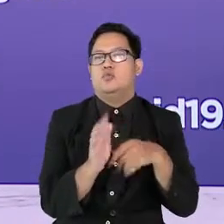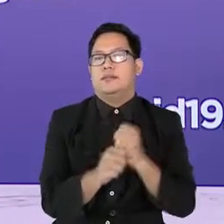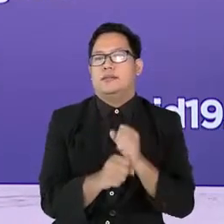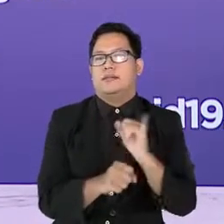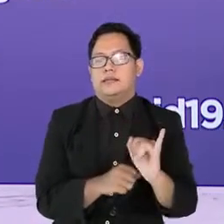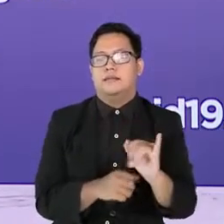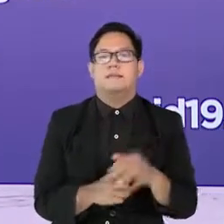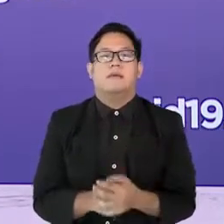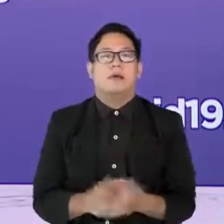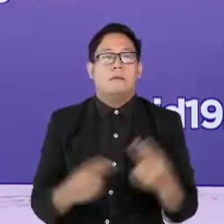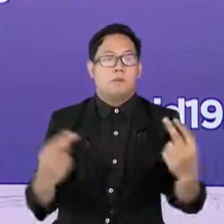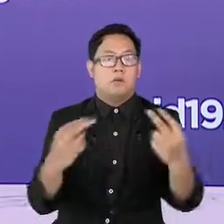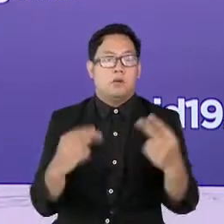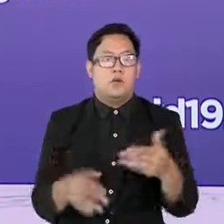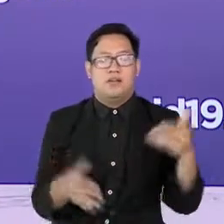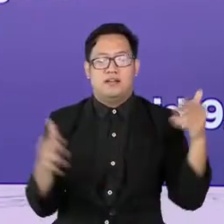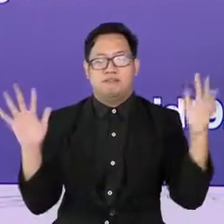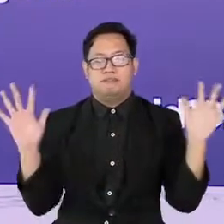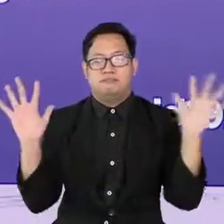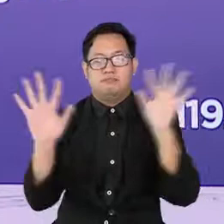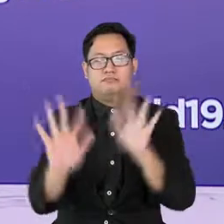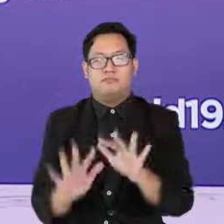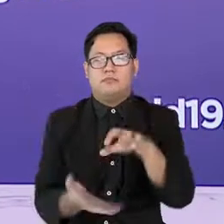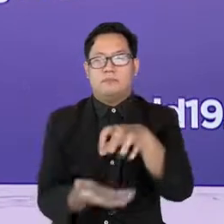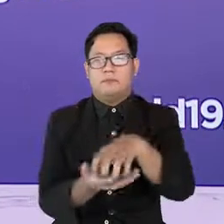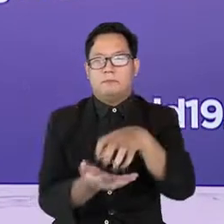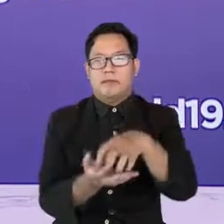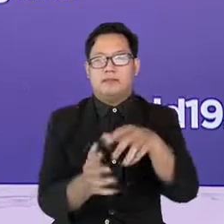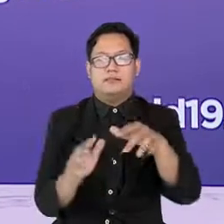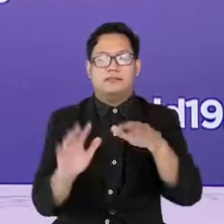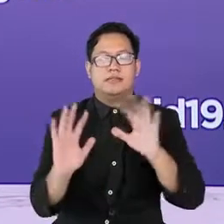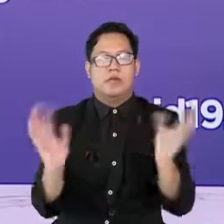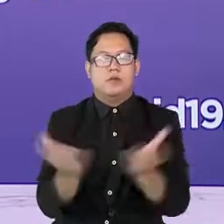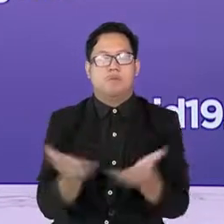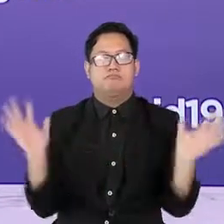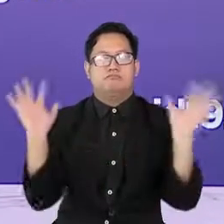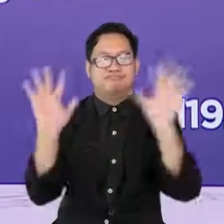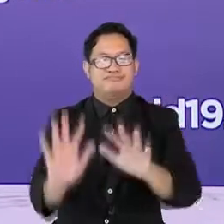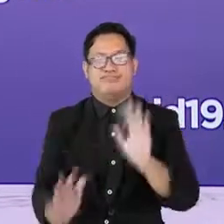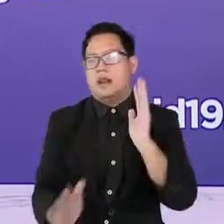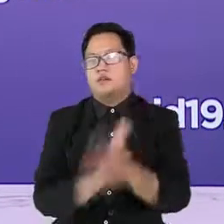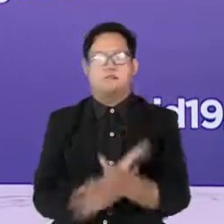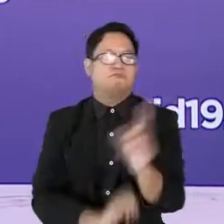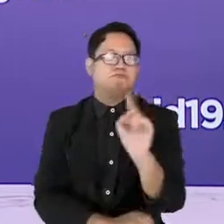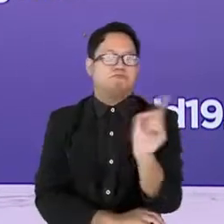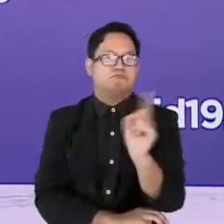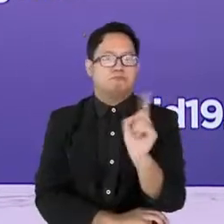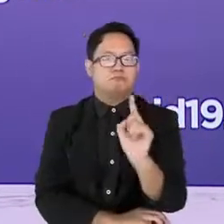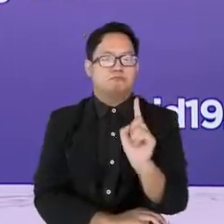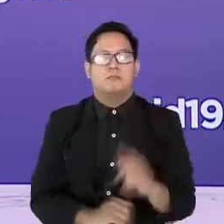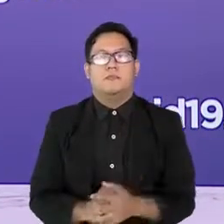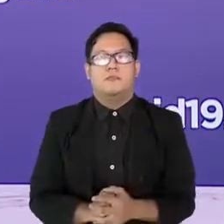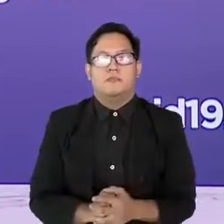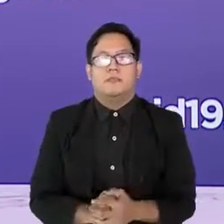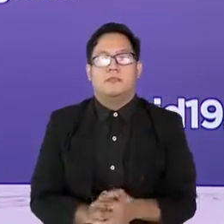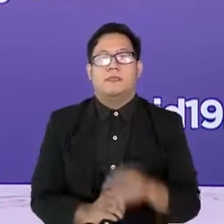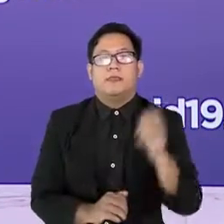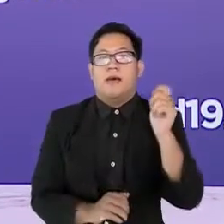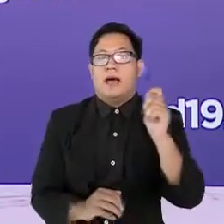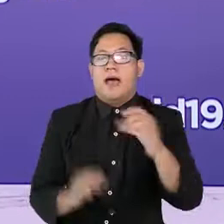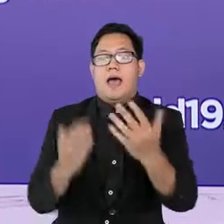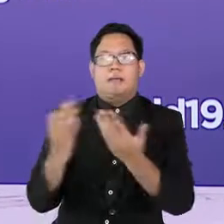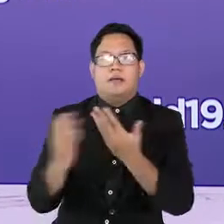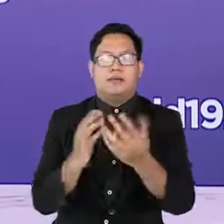diperkenankan untuk hadir langsung atau mengadakan nonton bareng Hai penggunaan aplikasi peduli